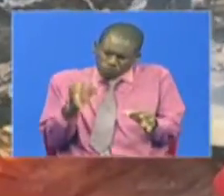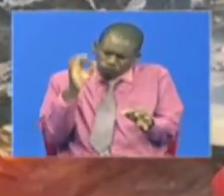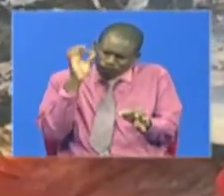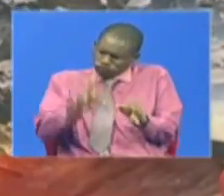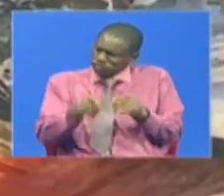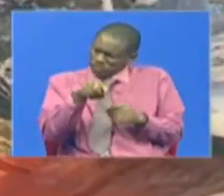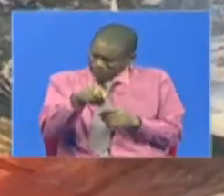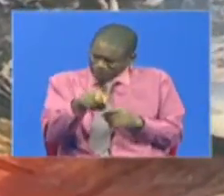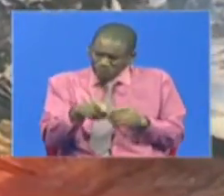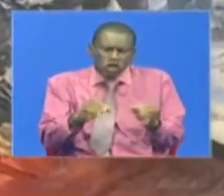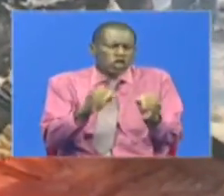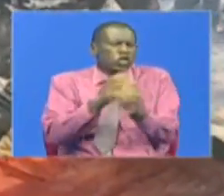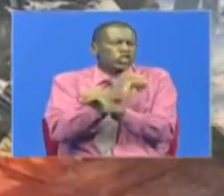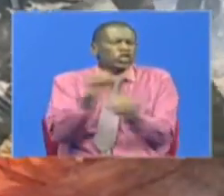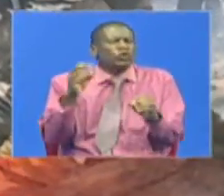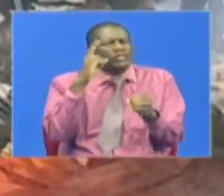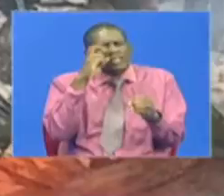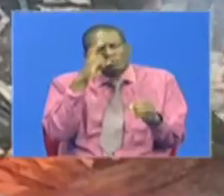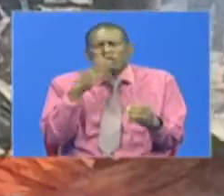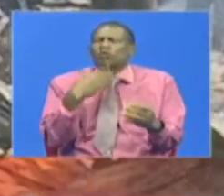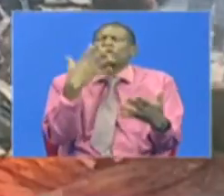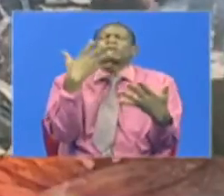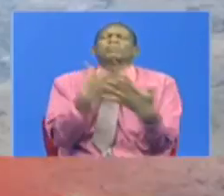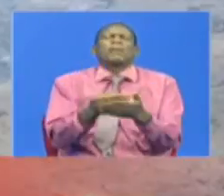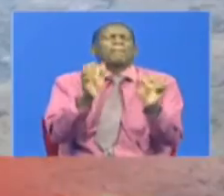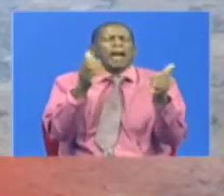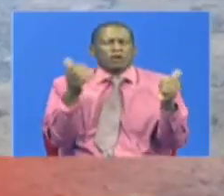hakuna washukiwa ambao wamewahi kutiwa mbaroni.